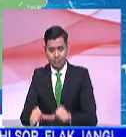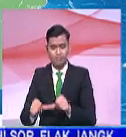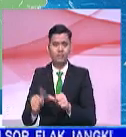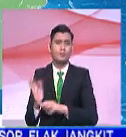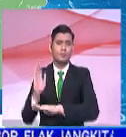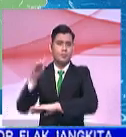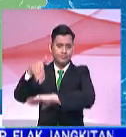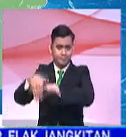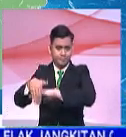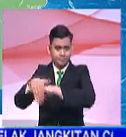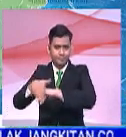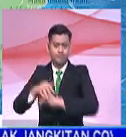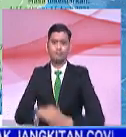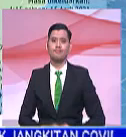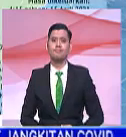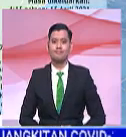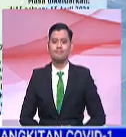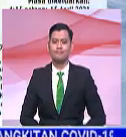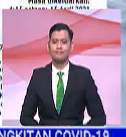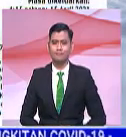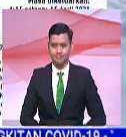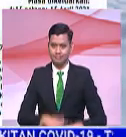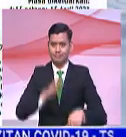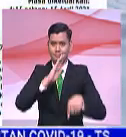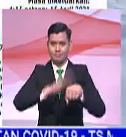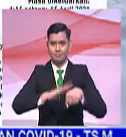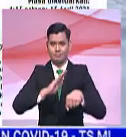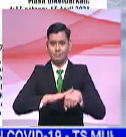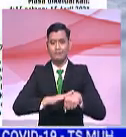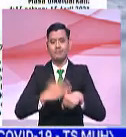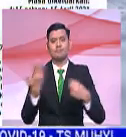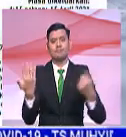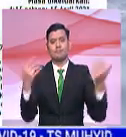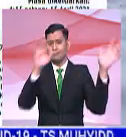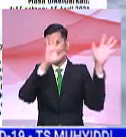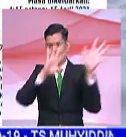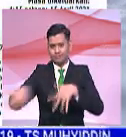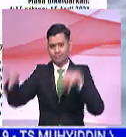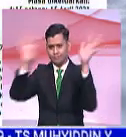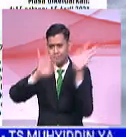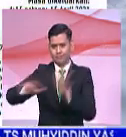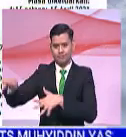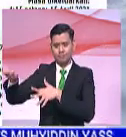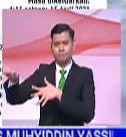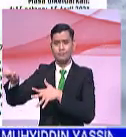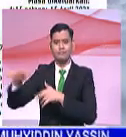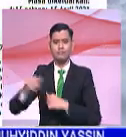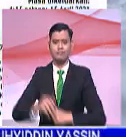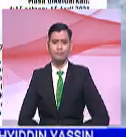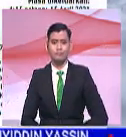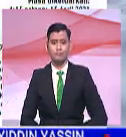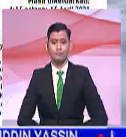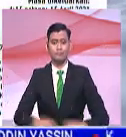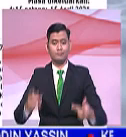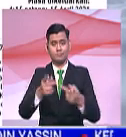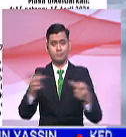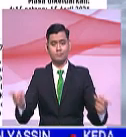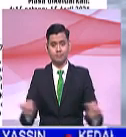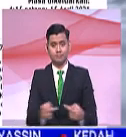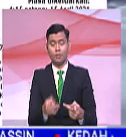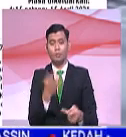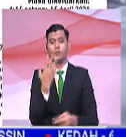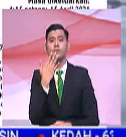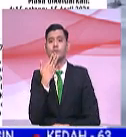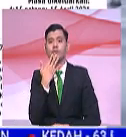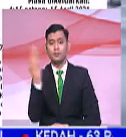sehingga ke malam nanti Selain itu amaran ribut petir juga telah dikeluarkan oleh Med Malaysia melibatkan kawasan yang telah